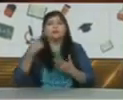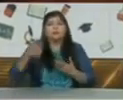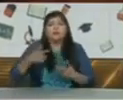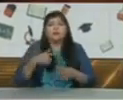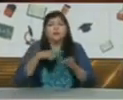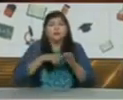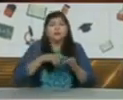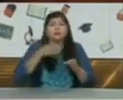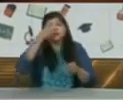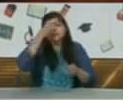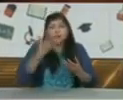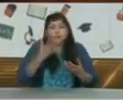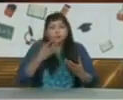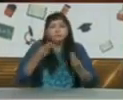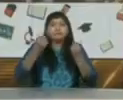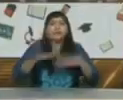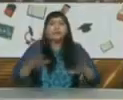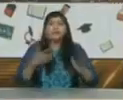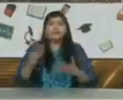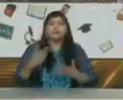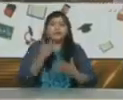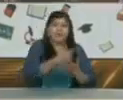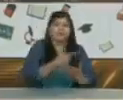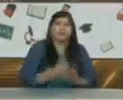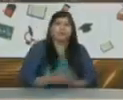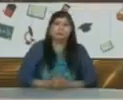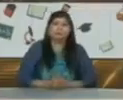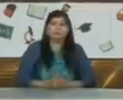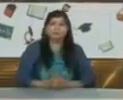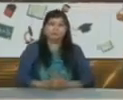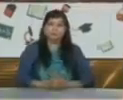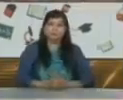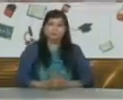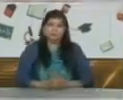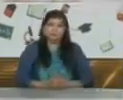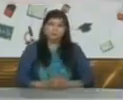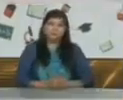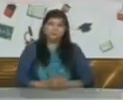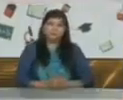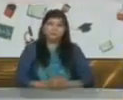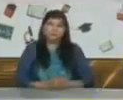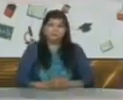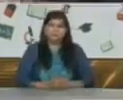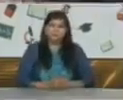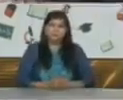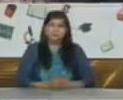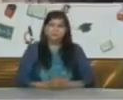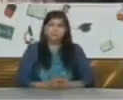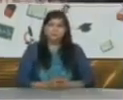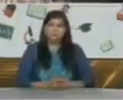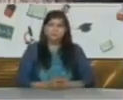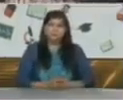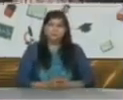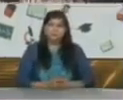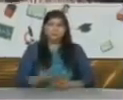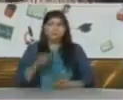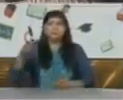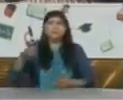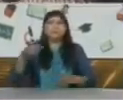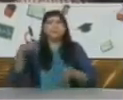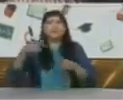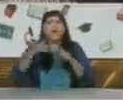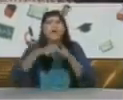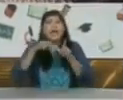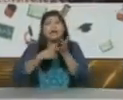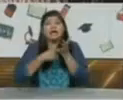इस स्थिति को कैसे दूर किया जा सकता है? धन्यवाद सर। चलिए, आंध्र से